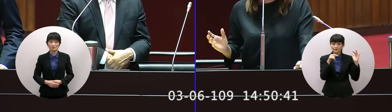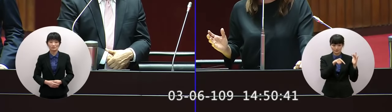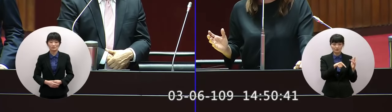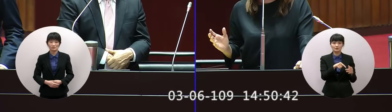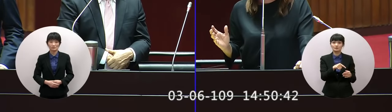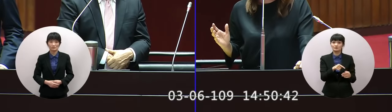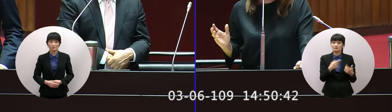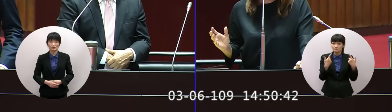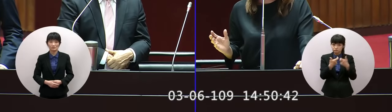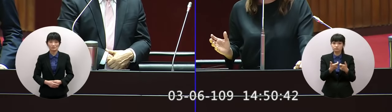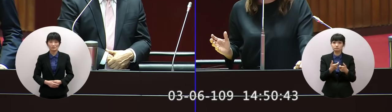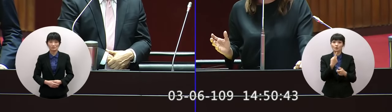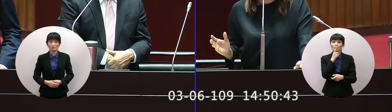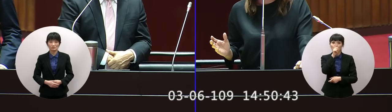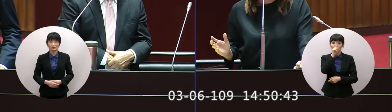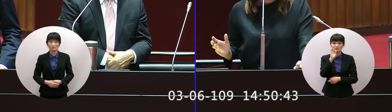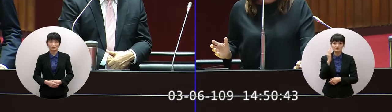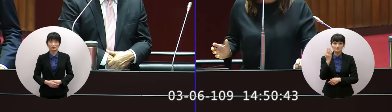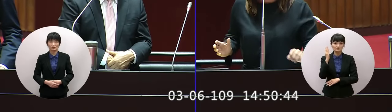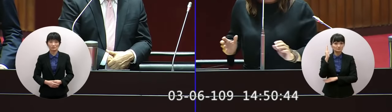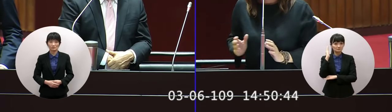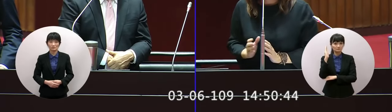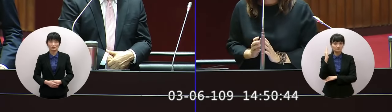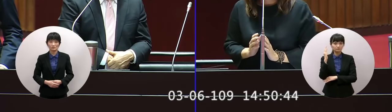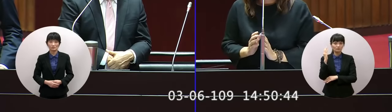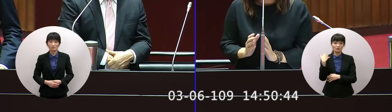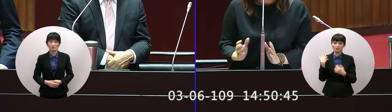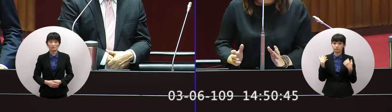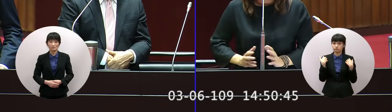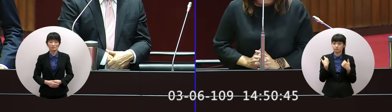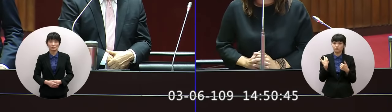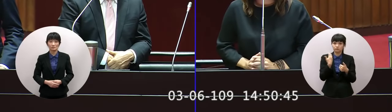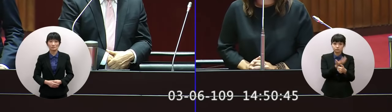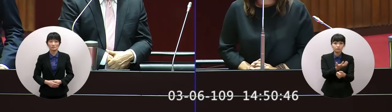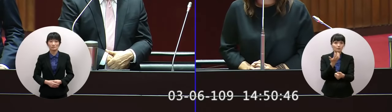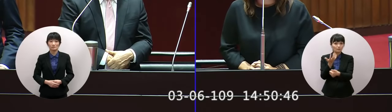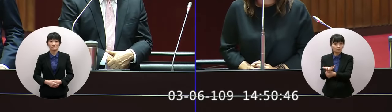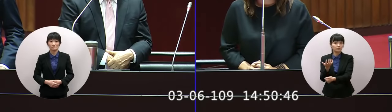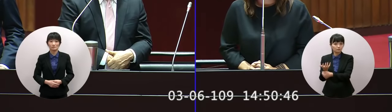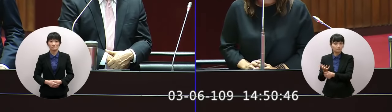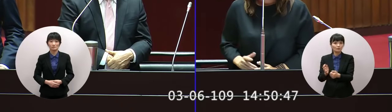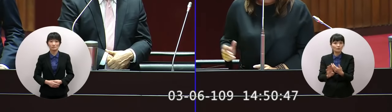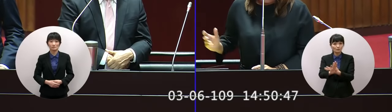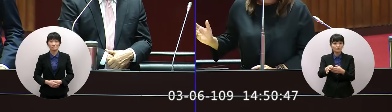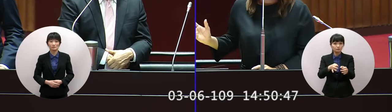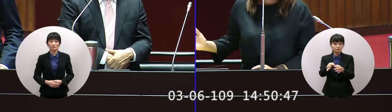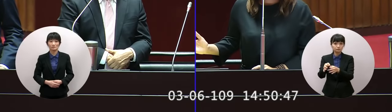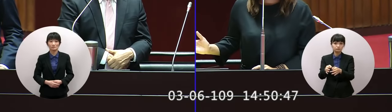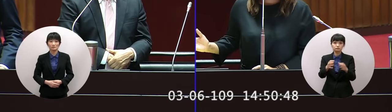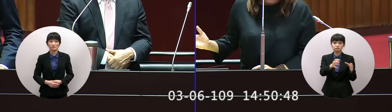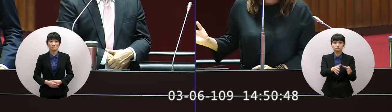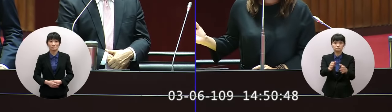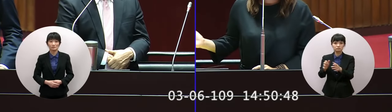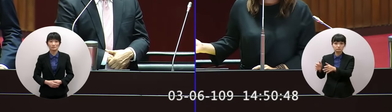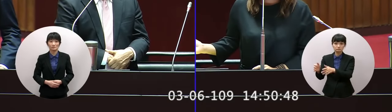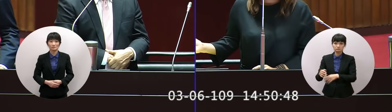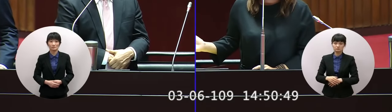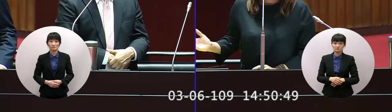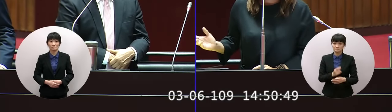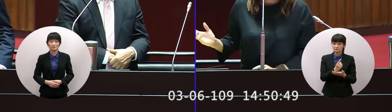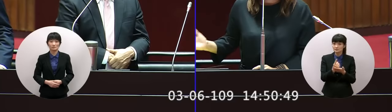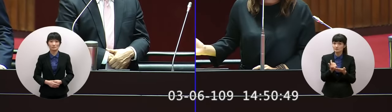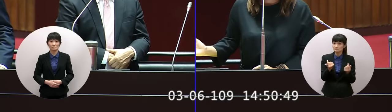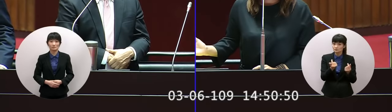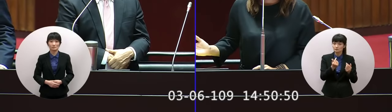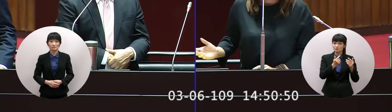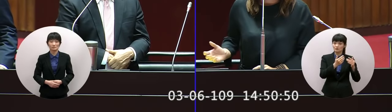做造林使用。可是政府管理的，我们把它开放非常多的委外的案件，每一个宾馆